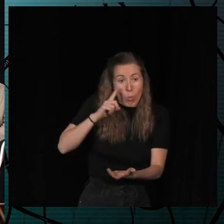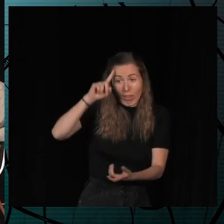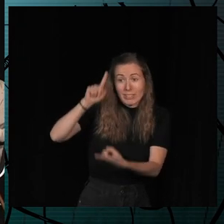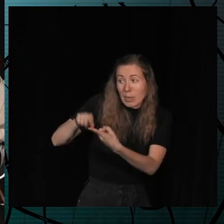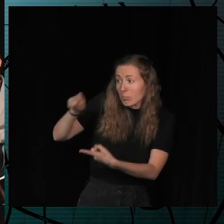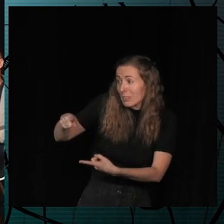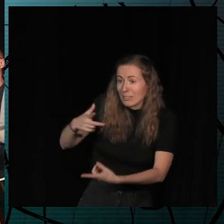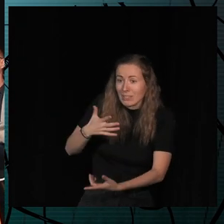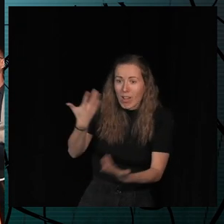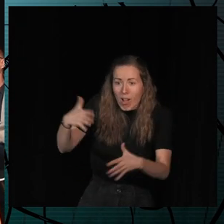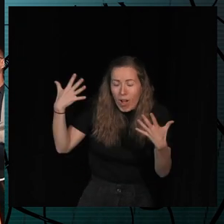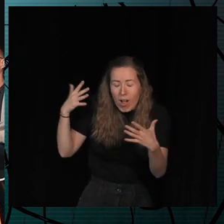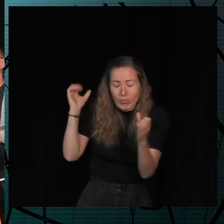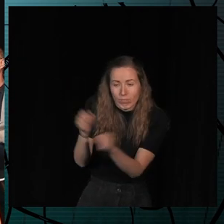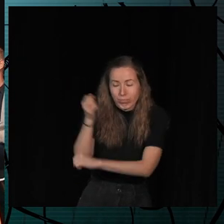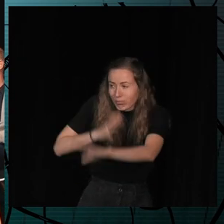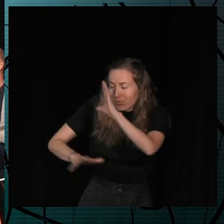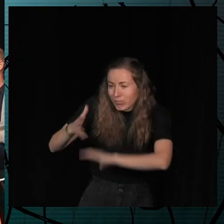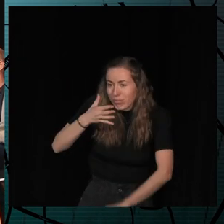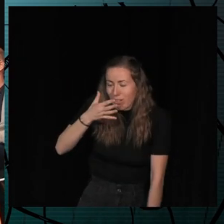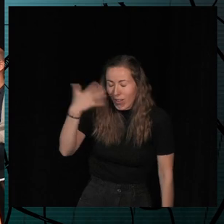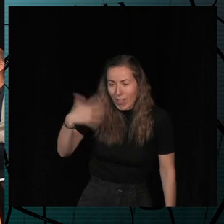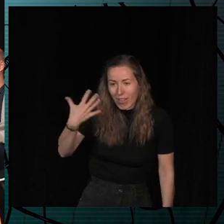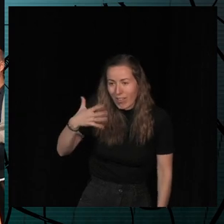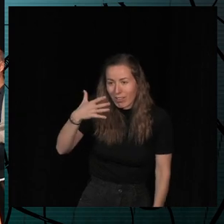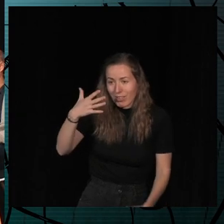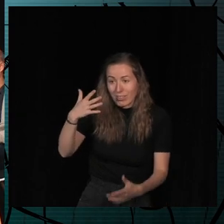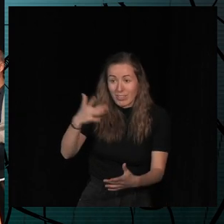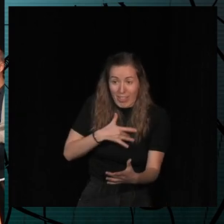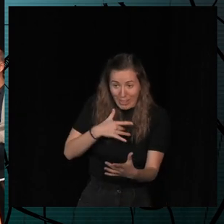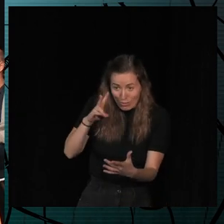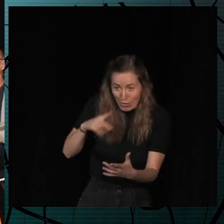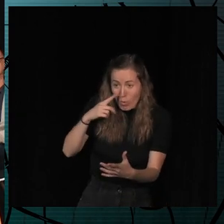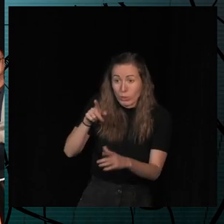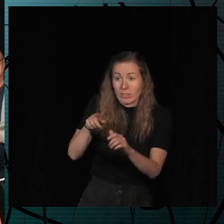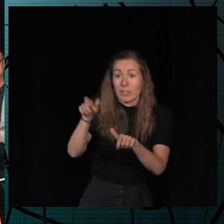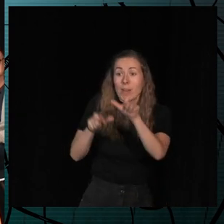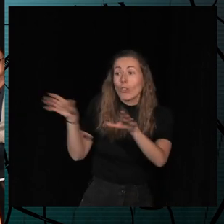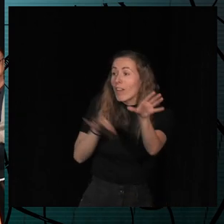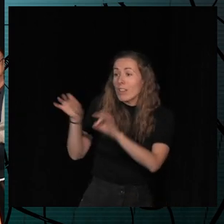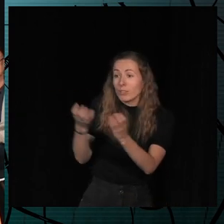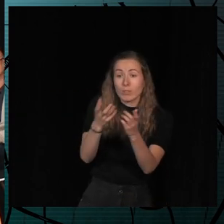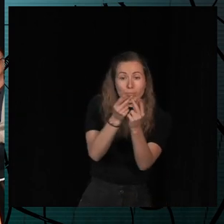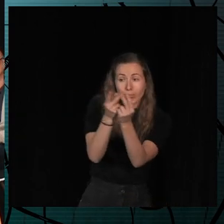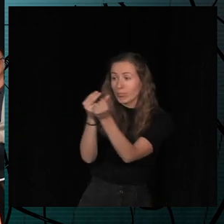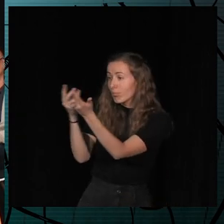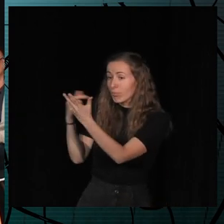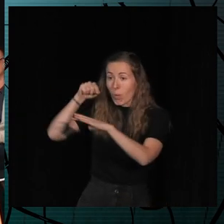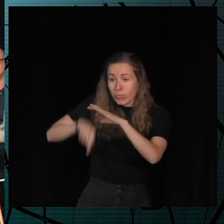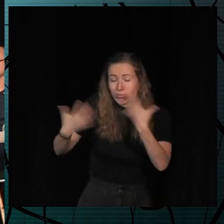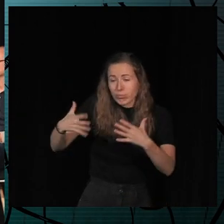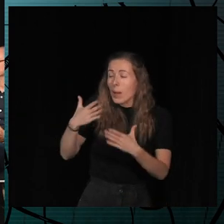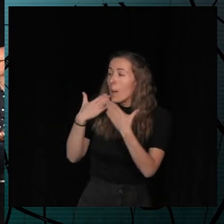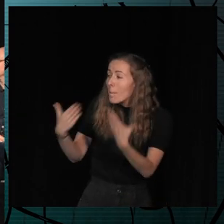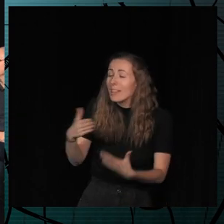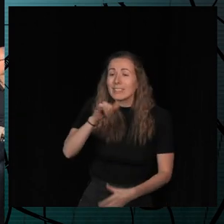passionnant et que nos invités ont évoqué beaucoup de choses je les remercie chaleureusement pour leurs interventions merci à Julie et